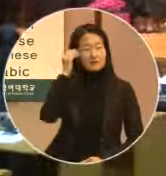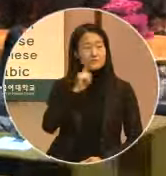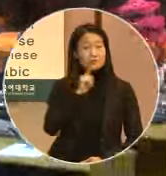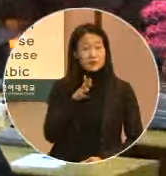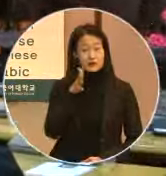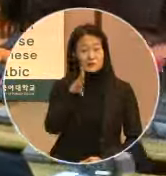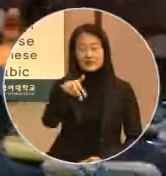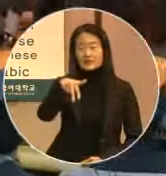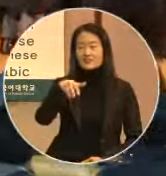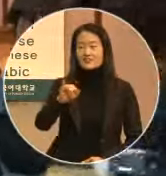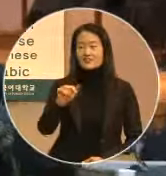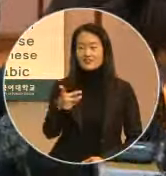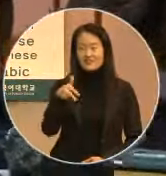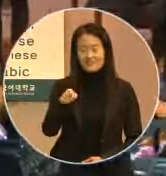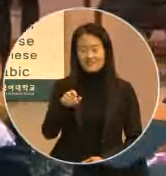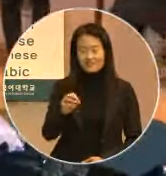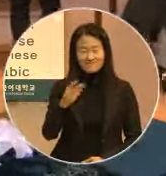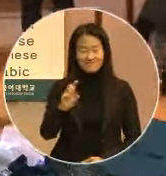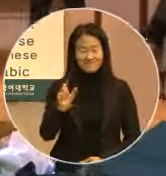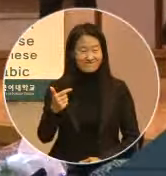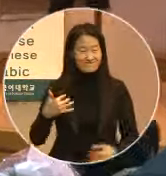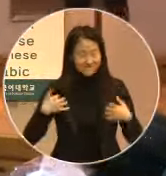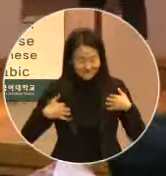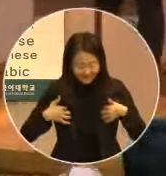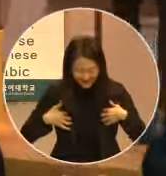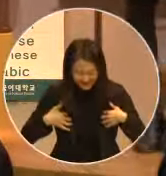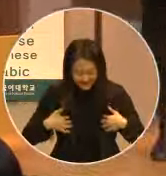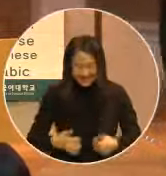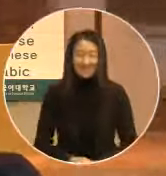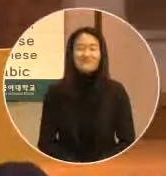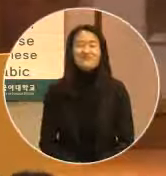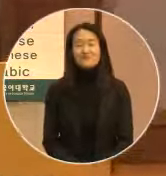학부장 진정란입니다. 반갑습니다.